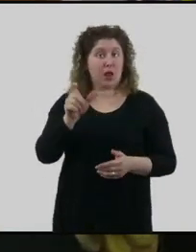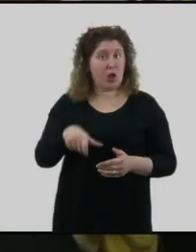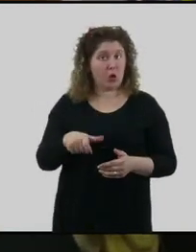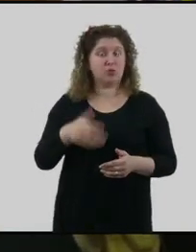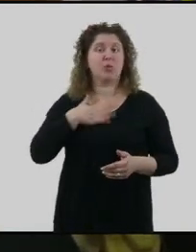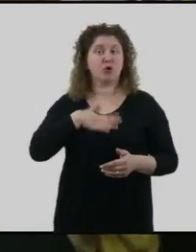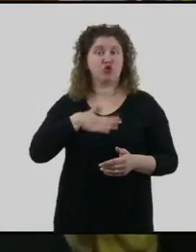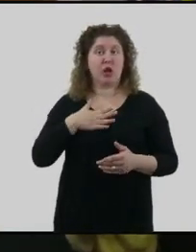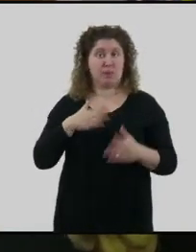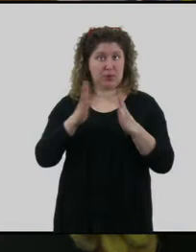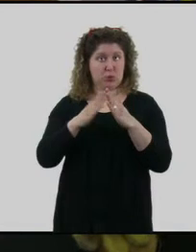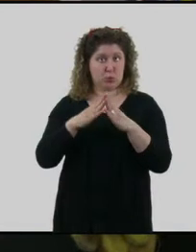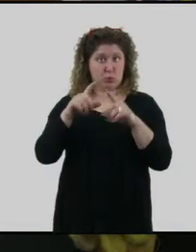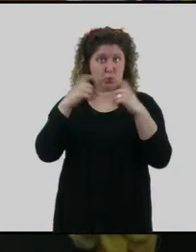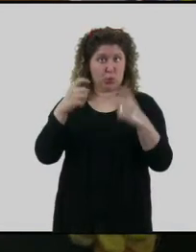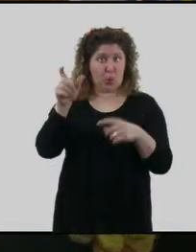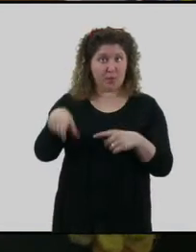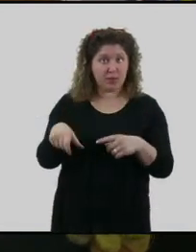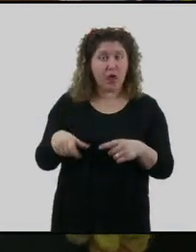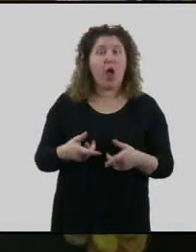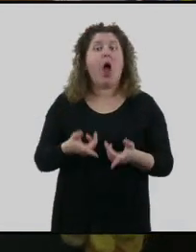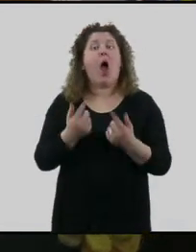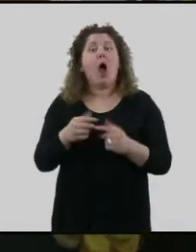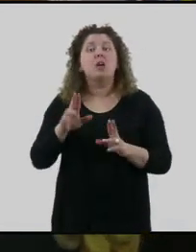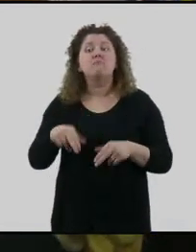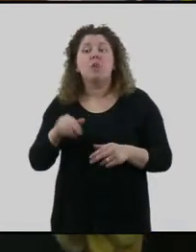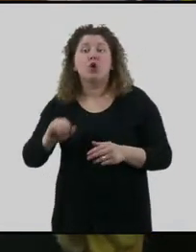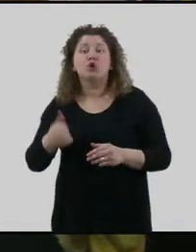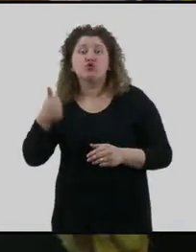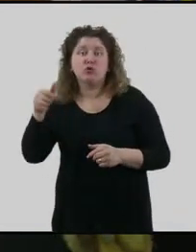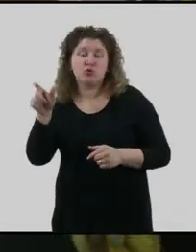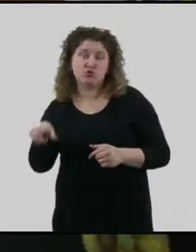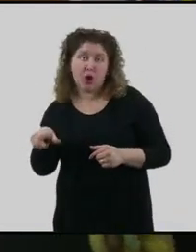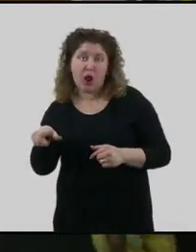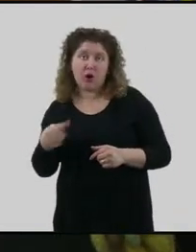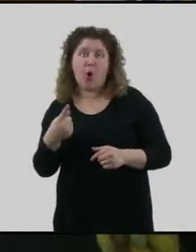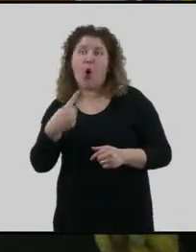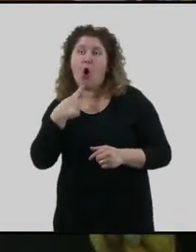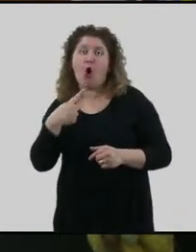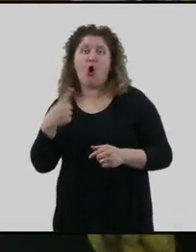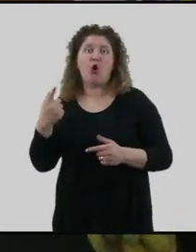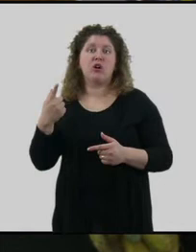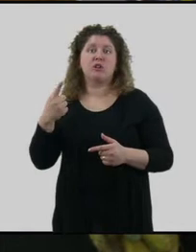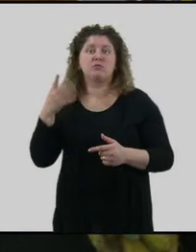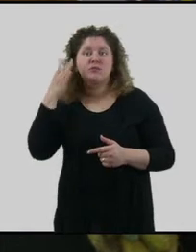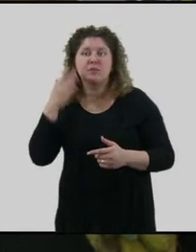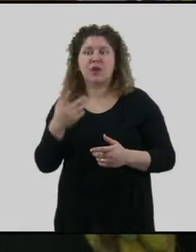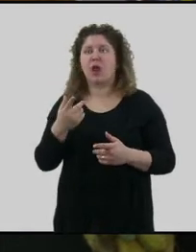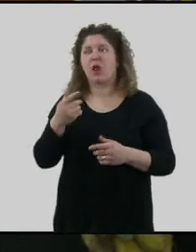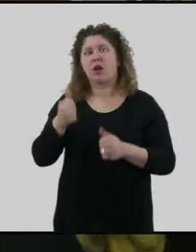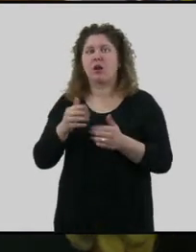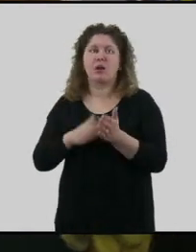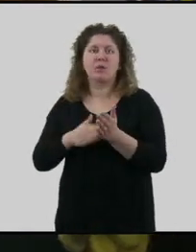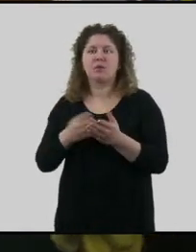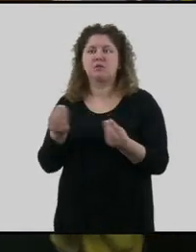jedna osoba, želi biti udomitelj, a ima još možda jednog člana o kojemu skrbi koje koji je zbog nečega